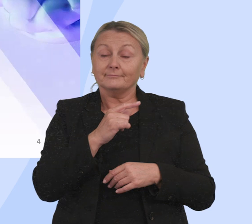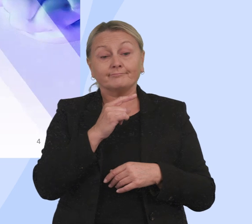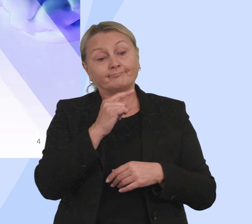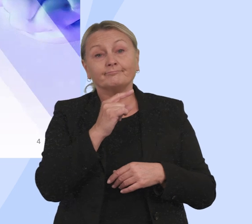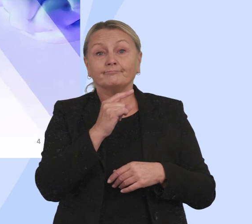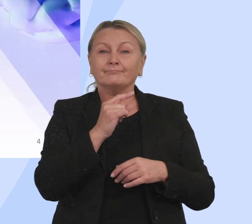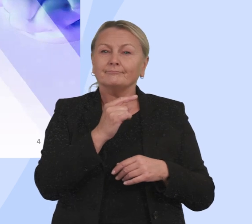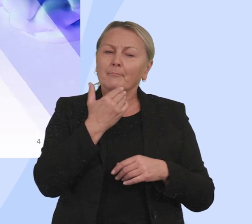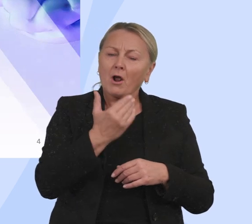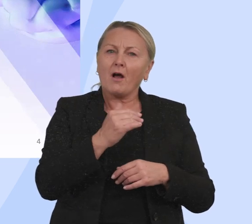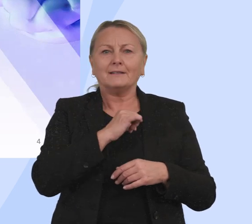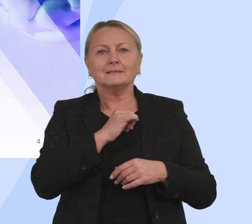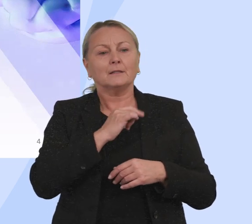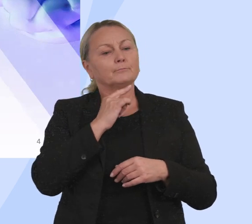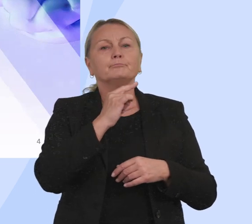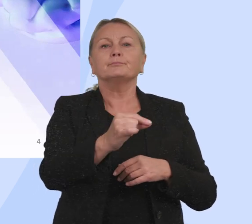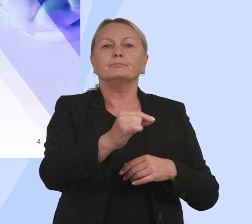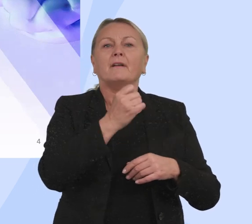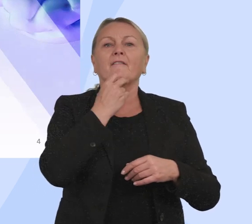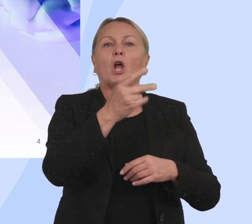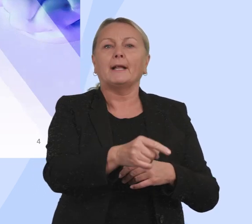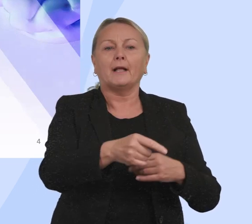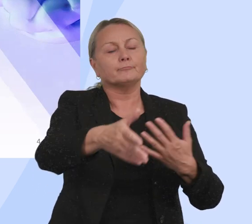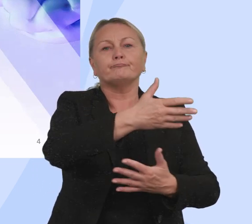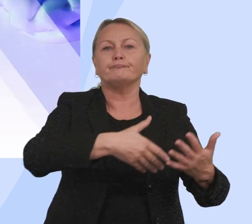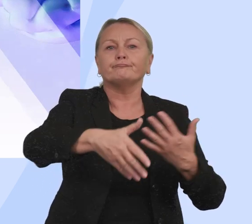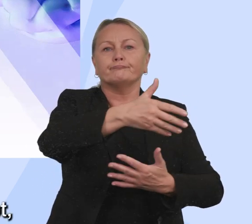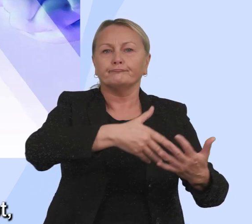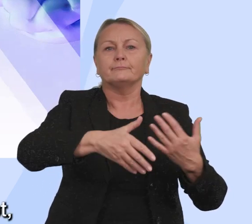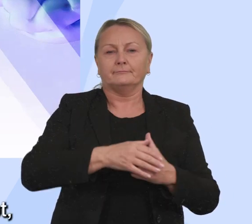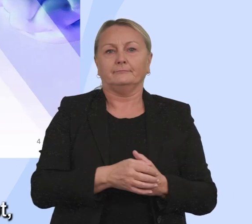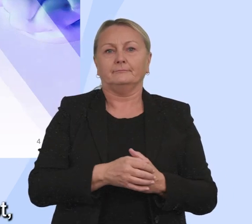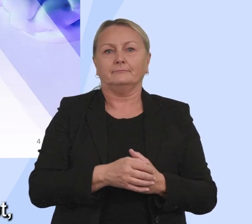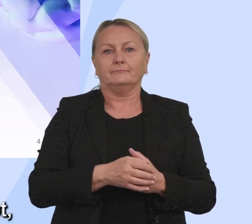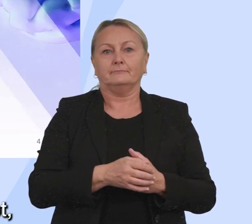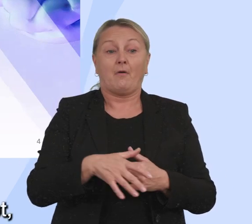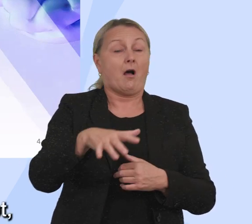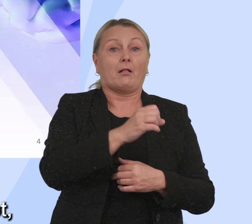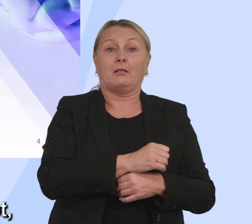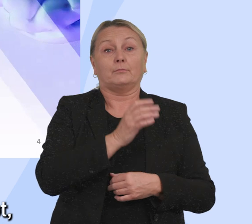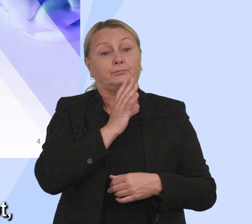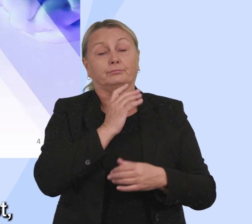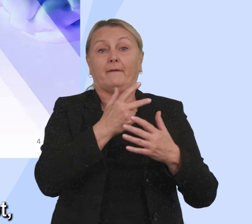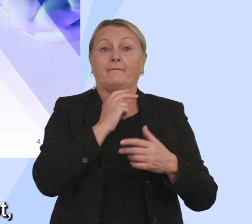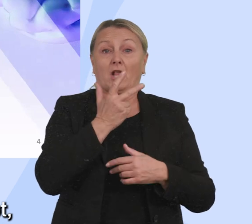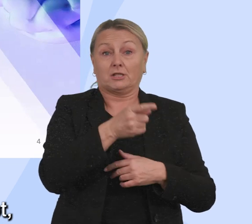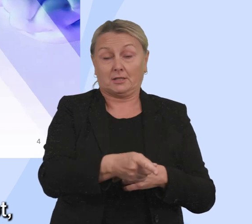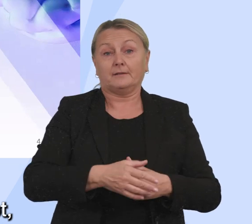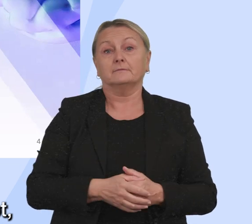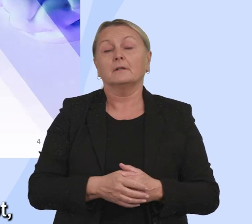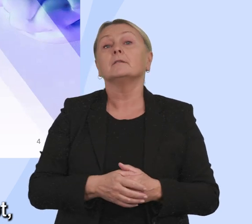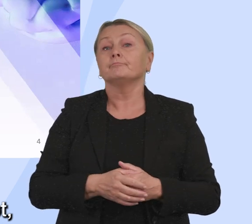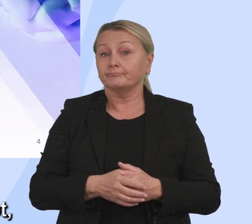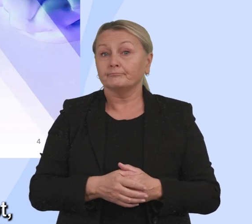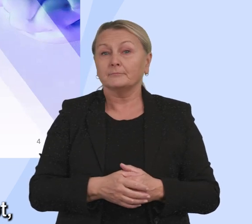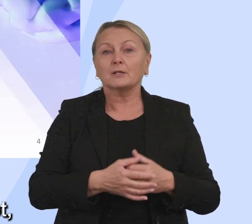eksempel befandt sig i Frankrig, hvor alle mennesker taler fransk, og at der, hvor man så møder sproget, om det nu